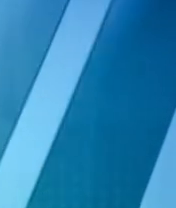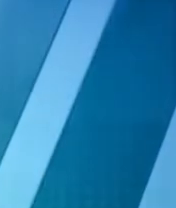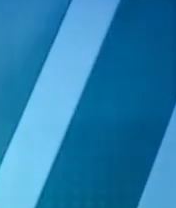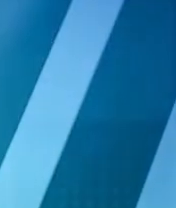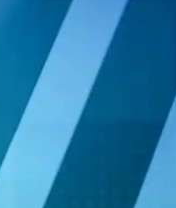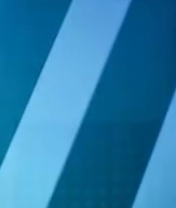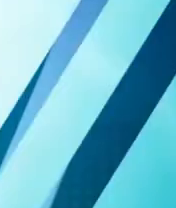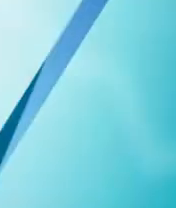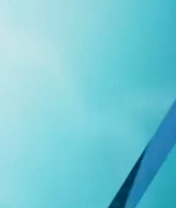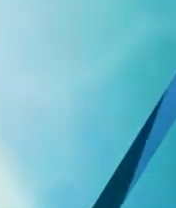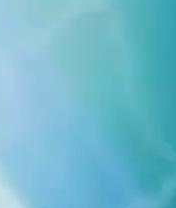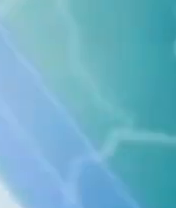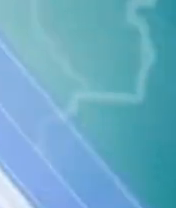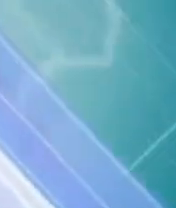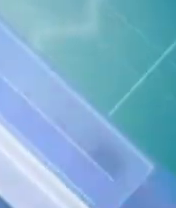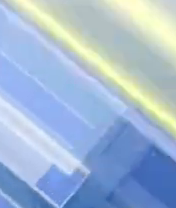Музика